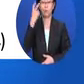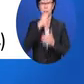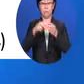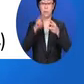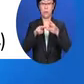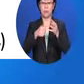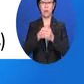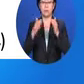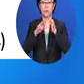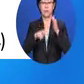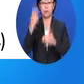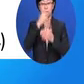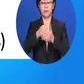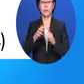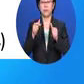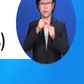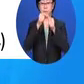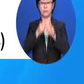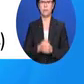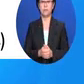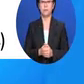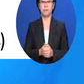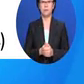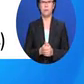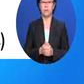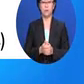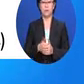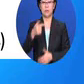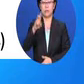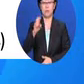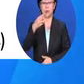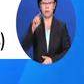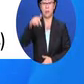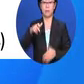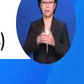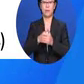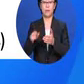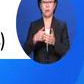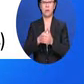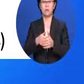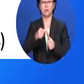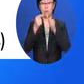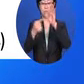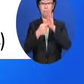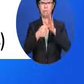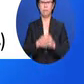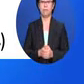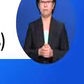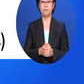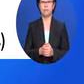천안중앙요양센터에서 재가요양보호사를 채용합니다. 주식회사 남양레카에서 격리사원을 채용합니다.